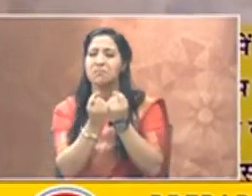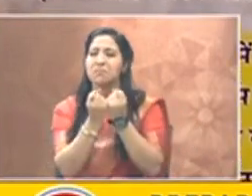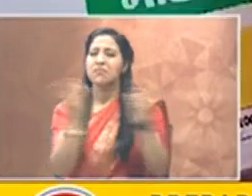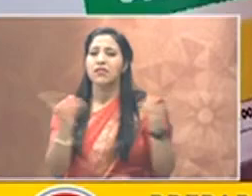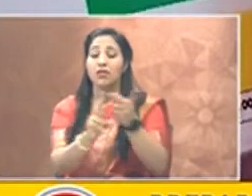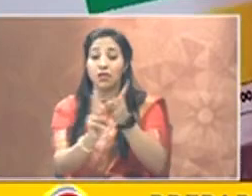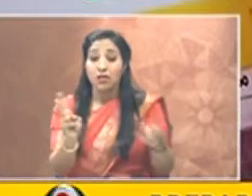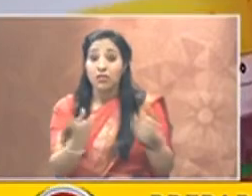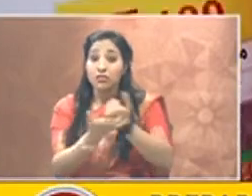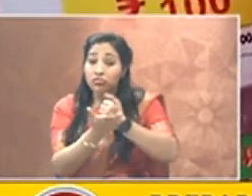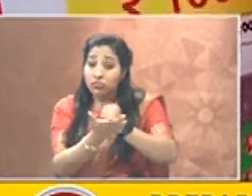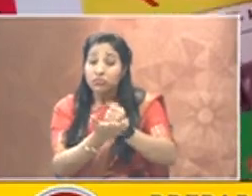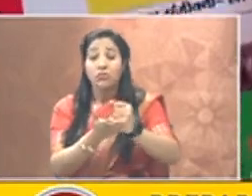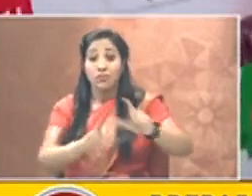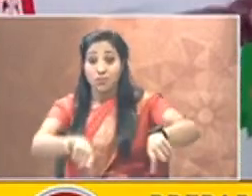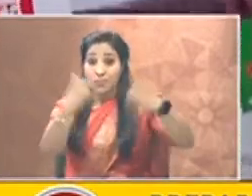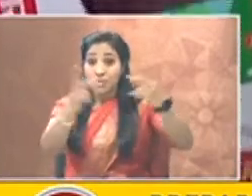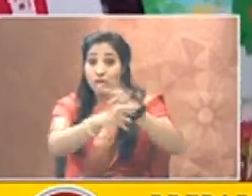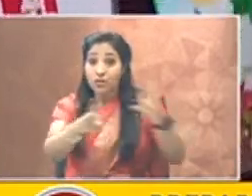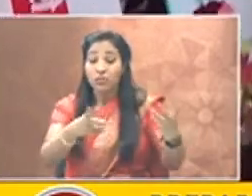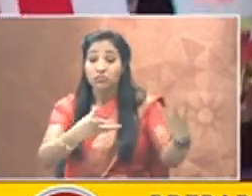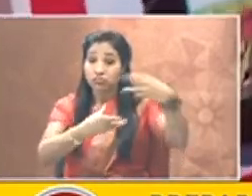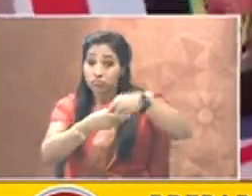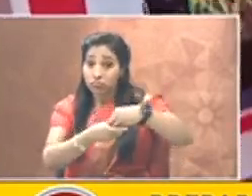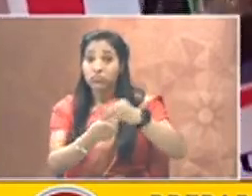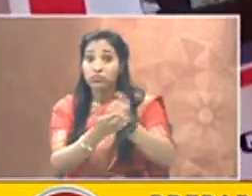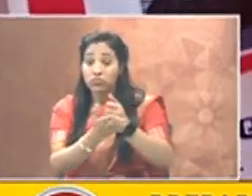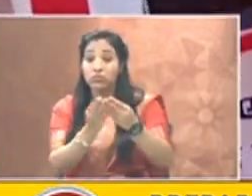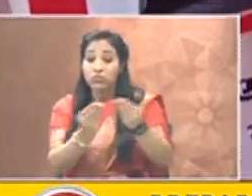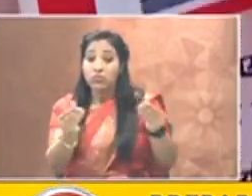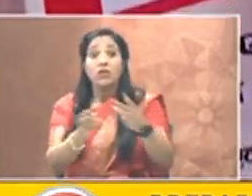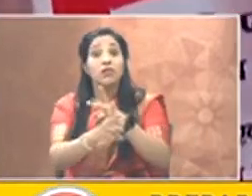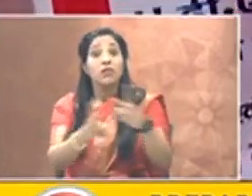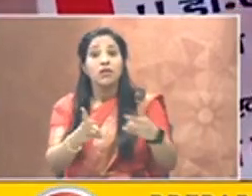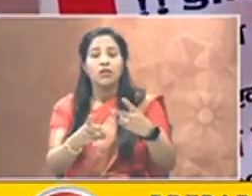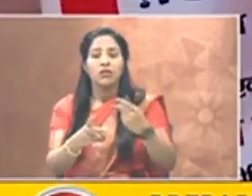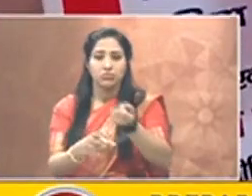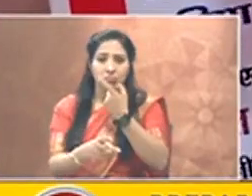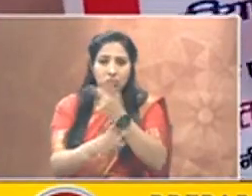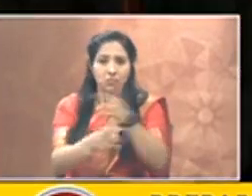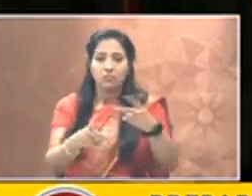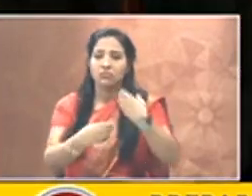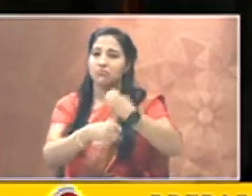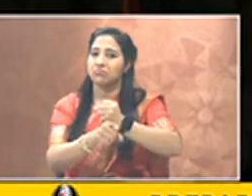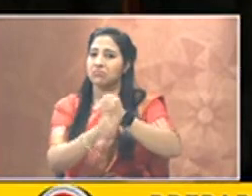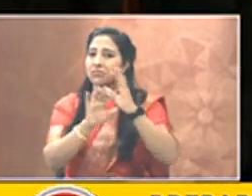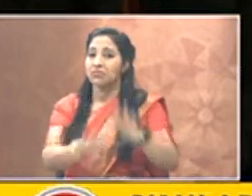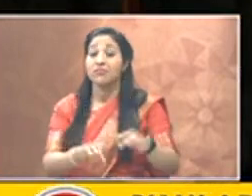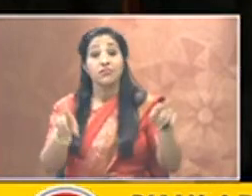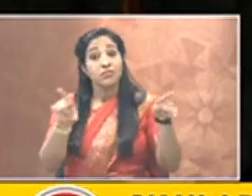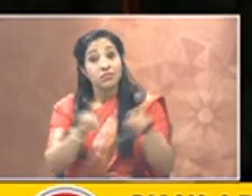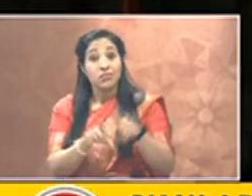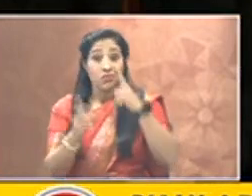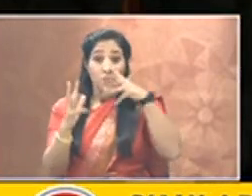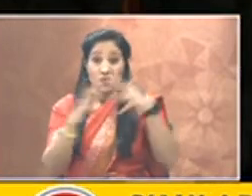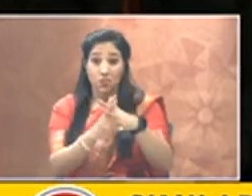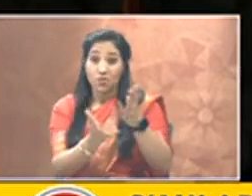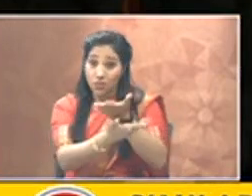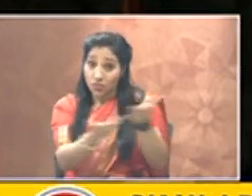के औषधीय पौधों को मिलाकर बायो फर्टिलाइजर तैयार करती हैं। इसी तरह ये